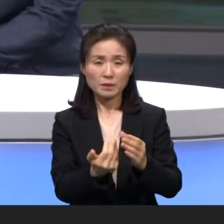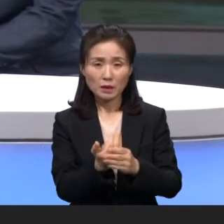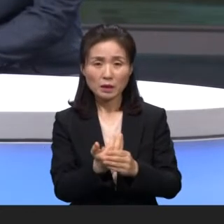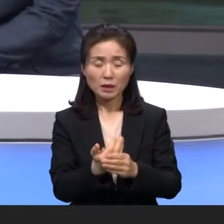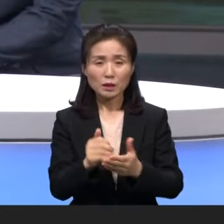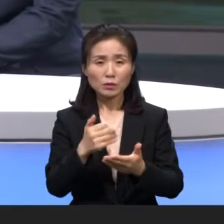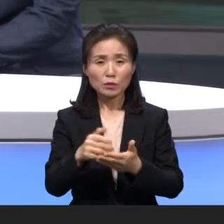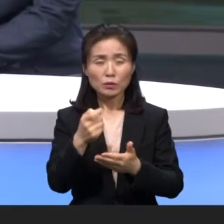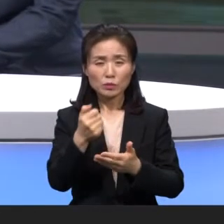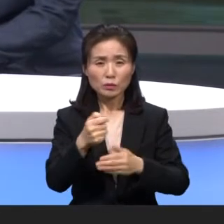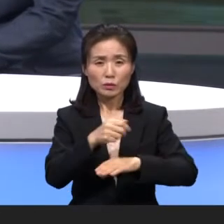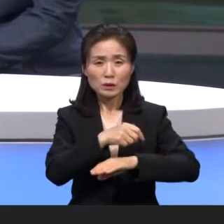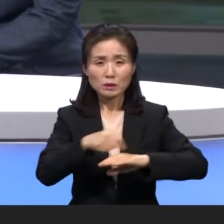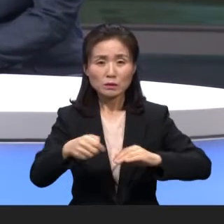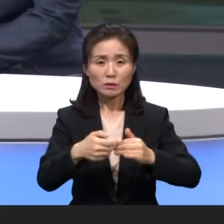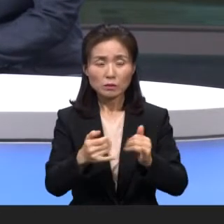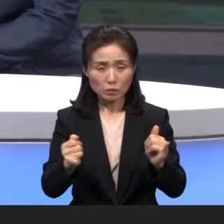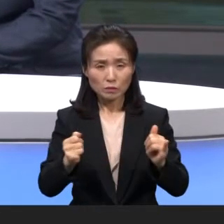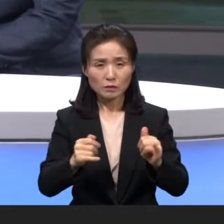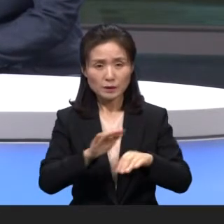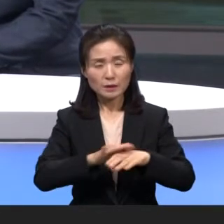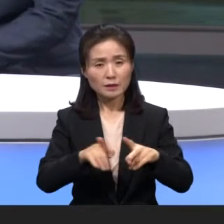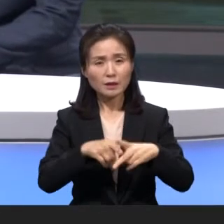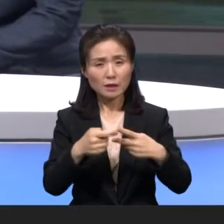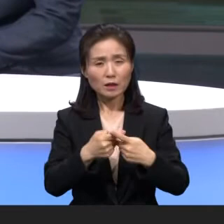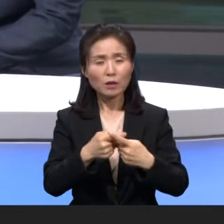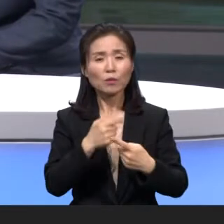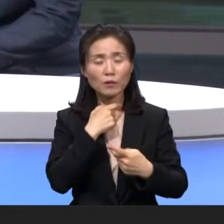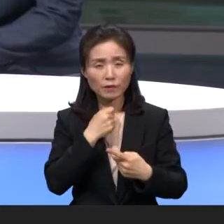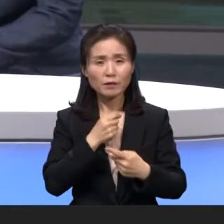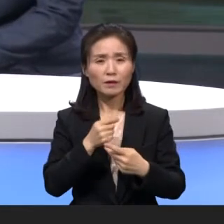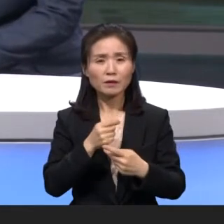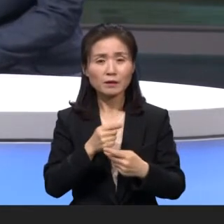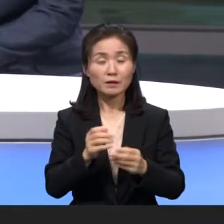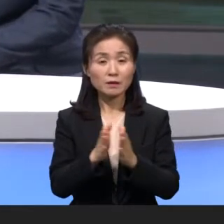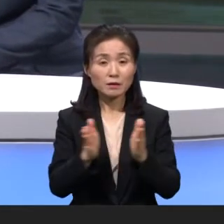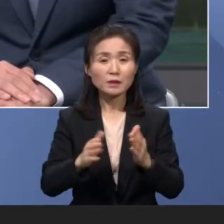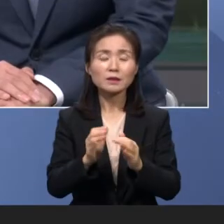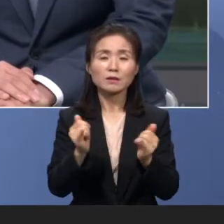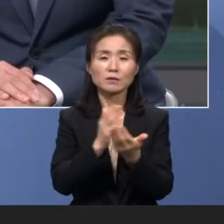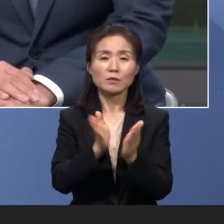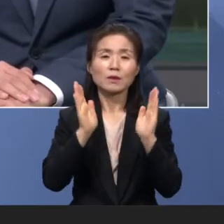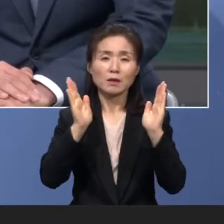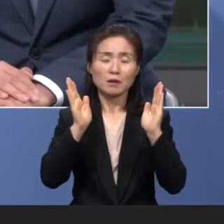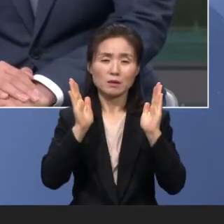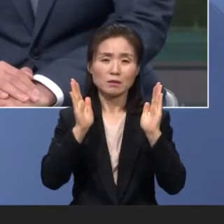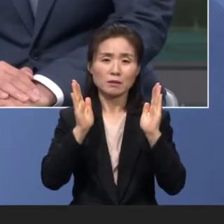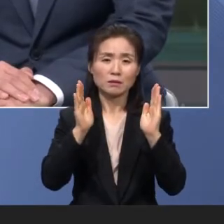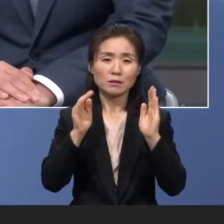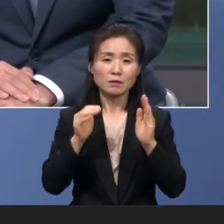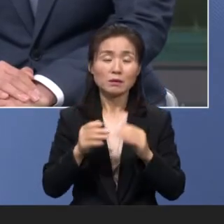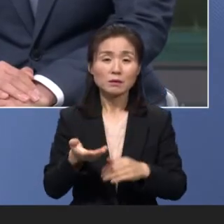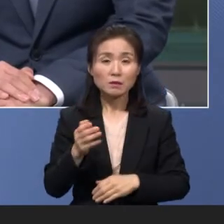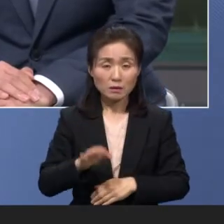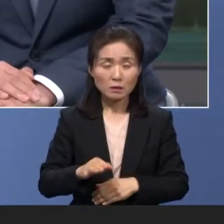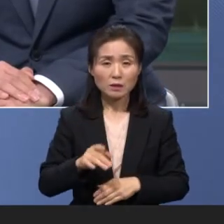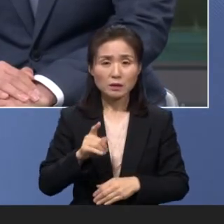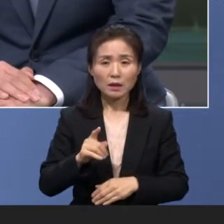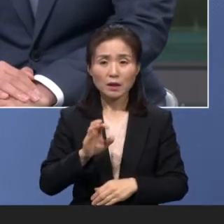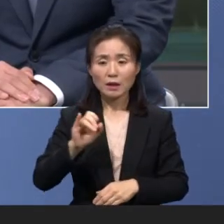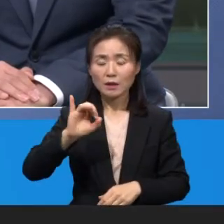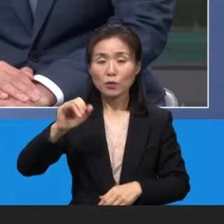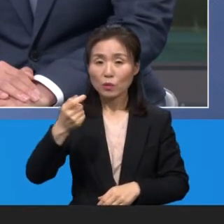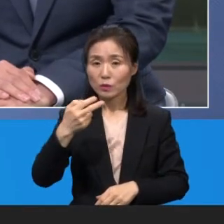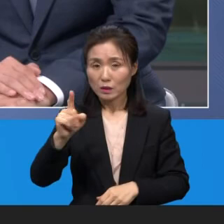을 조금 더 잘 이해 보자는 취지에서 도입된 게 인종 악 수업이 줘 어 그런데 에듀케이션 이크 에 따르면 아이다 5 등